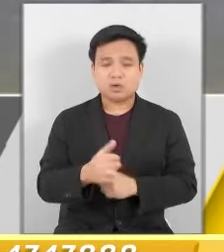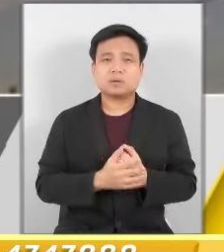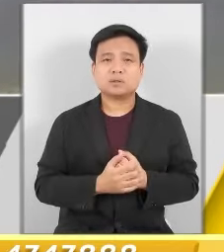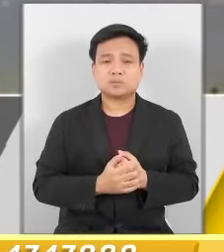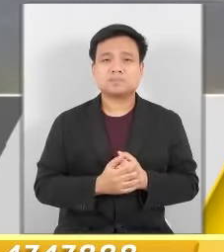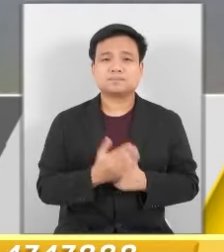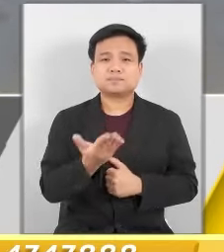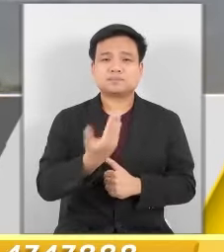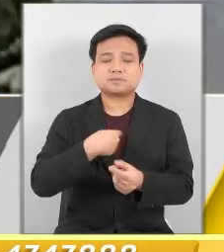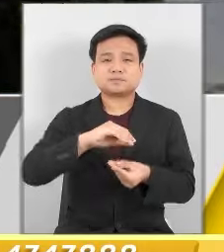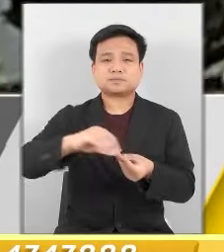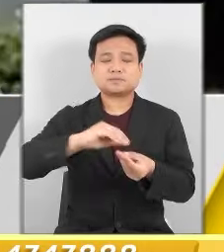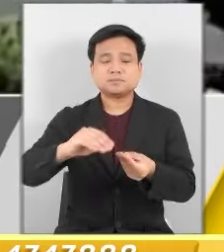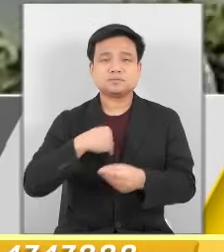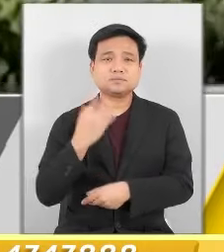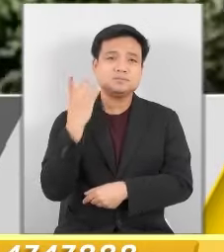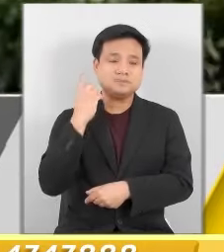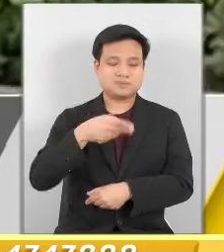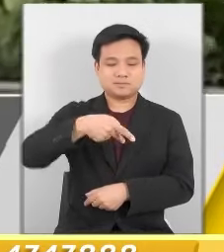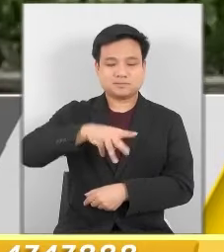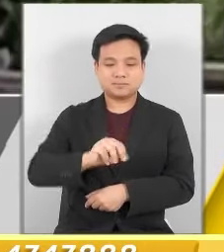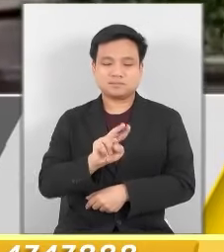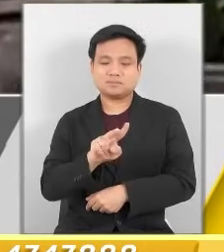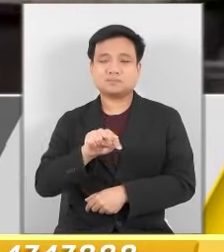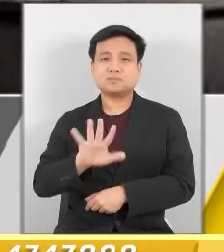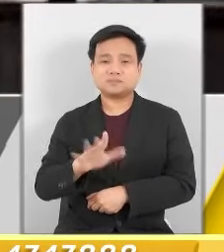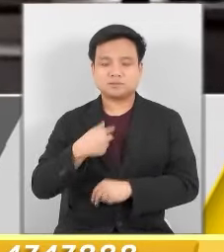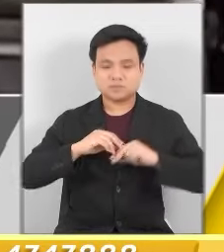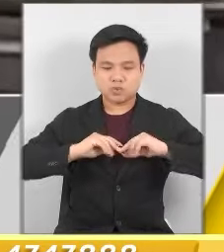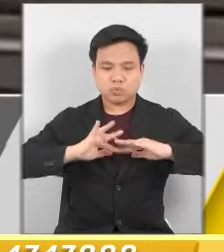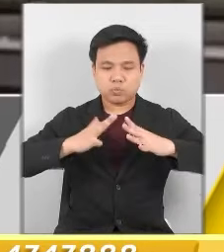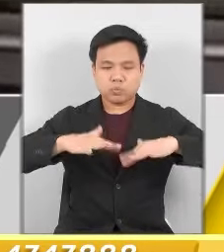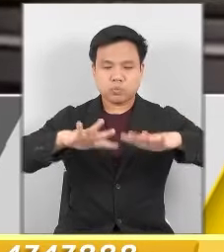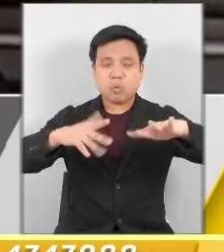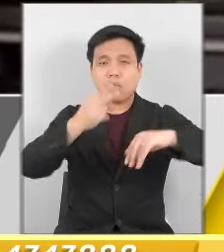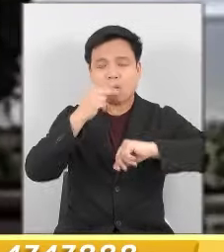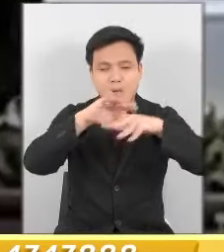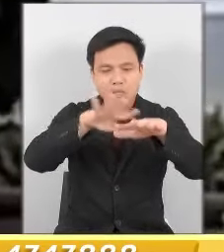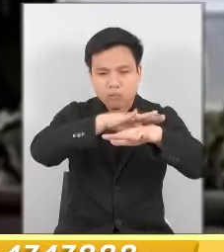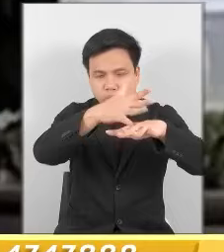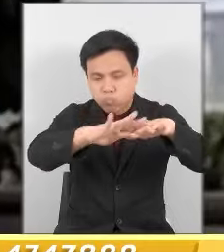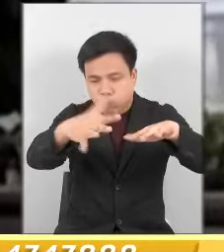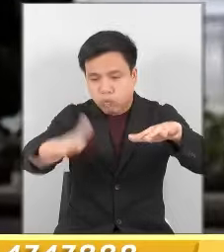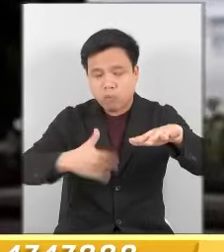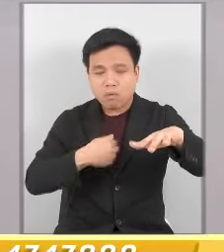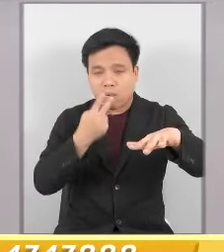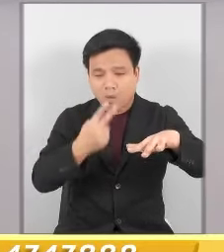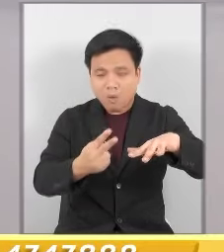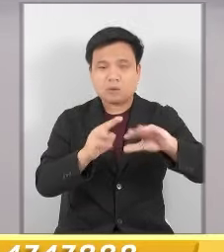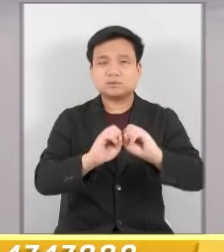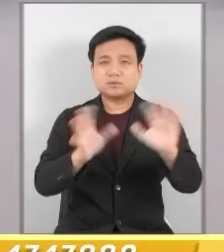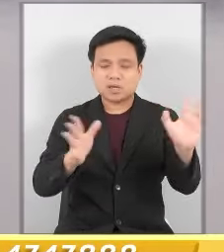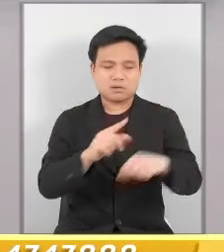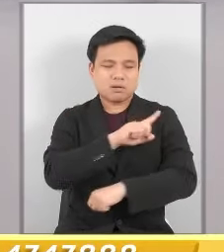ครับเมื่อวานนี้ PM 2.5ปกคลุมพื้นที่ไปทั่วเลยจริงๆโมองด้วยตาเปล่าเนี่ยเห็นเลยนะครับว่ามัน